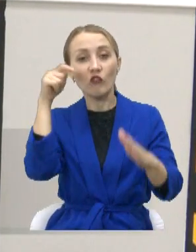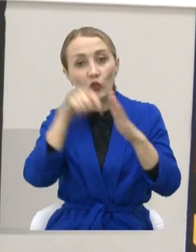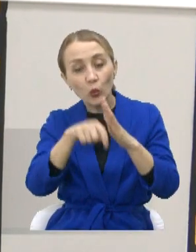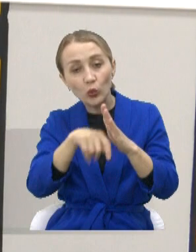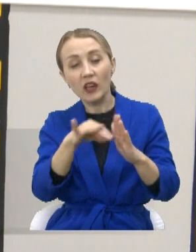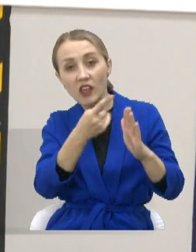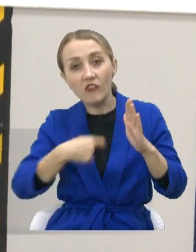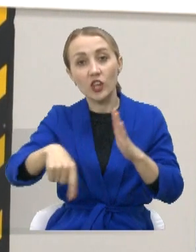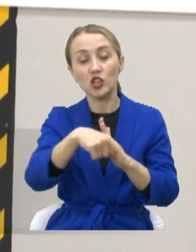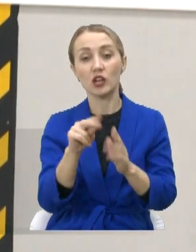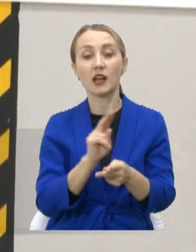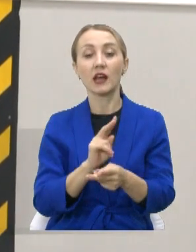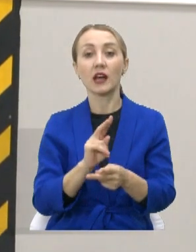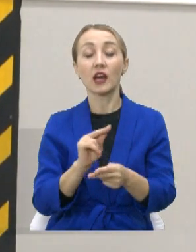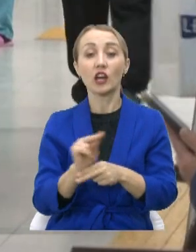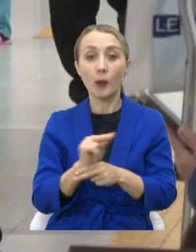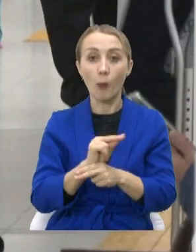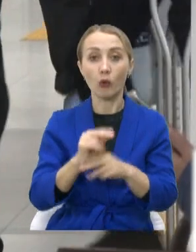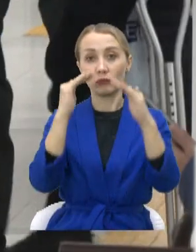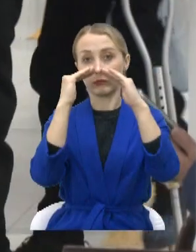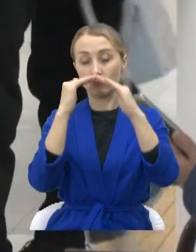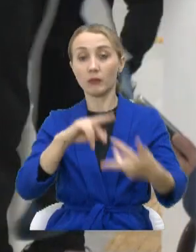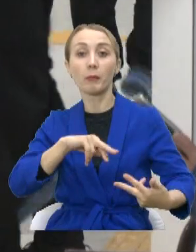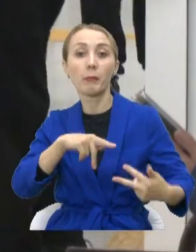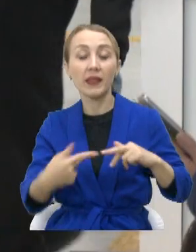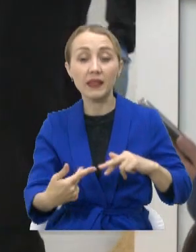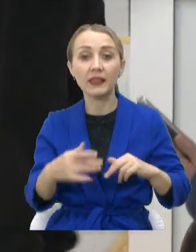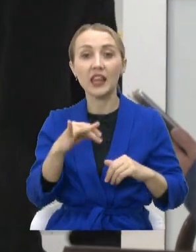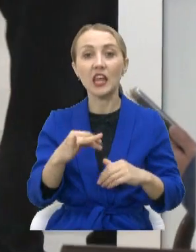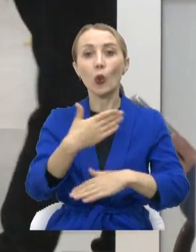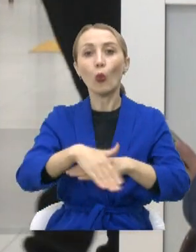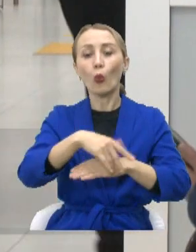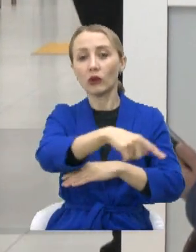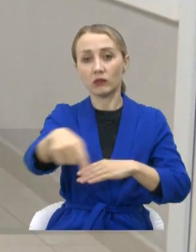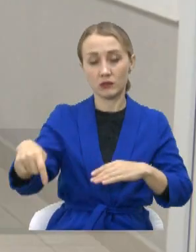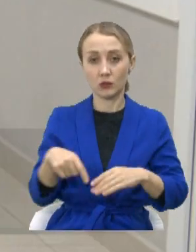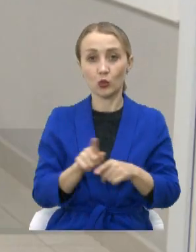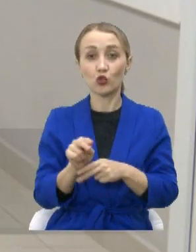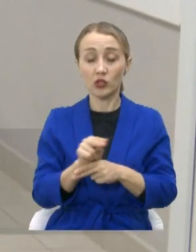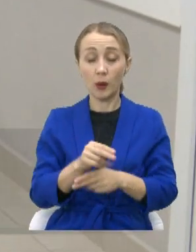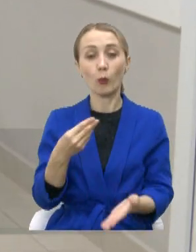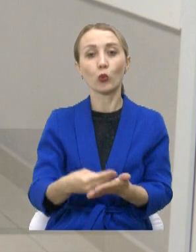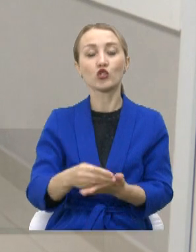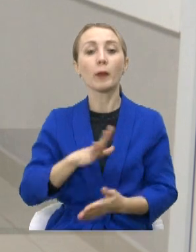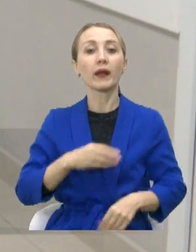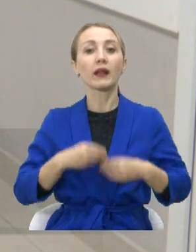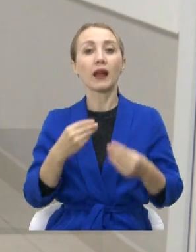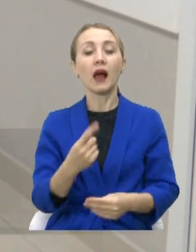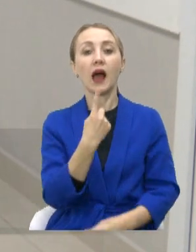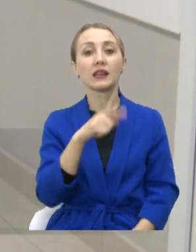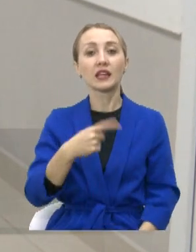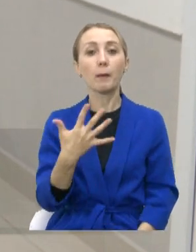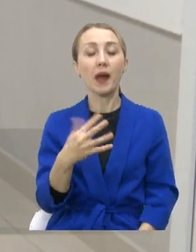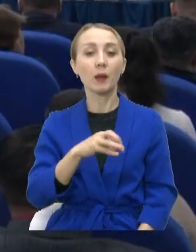и внешнему ремонту, замене кровли главного здания, а также благоустройству прилегающей территории. На это из бюджета было выделено более